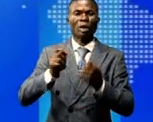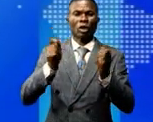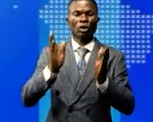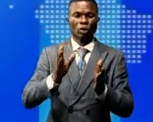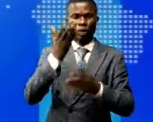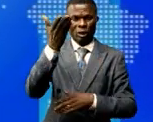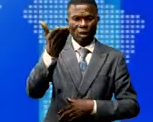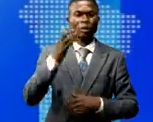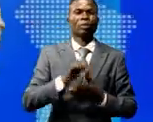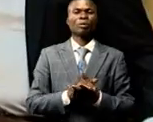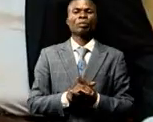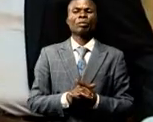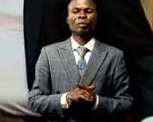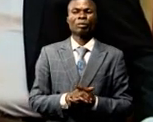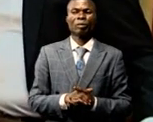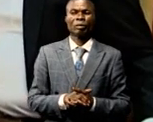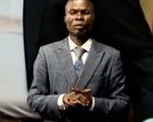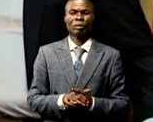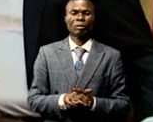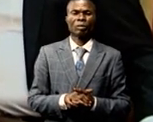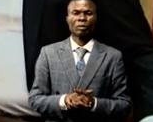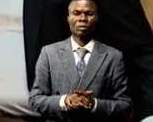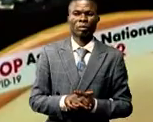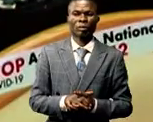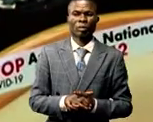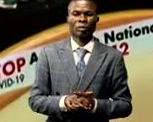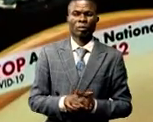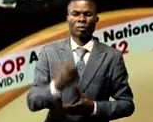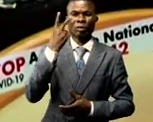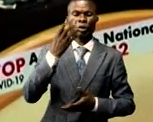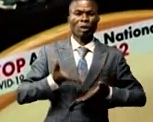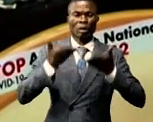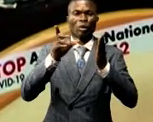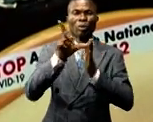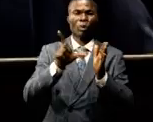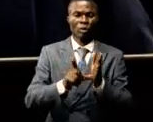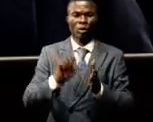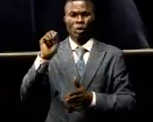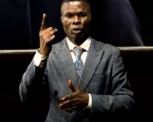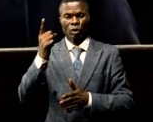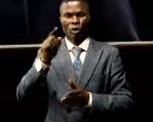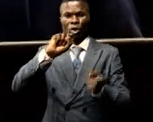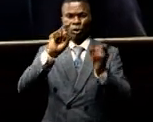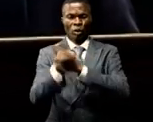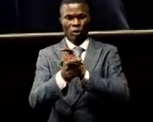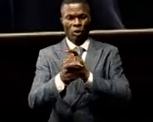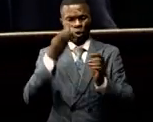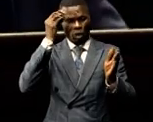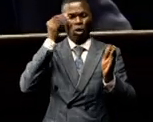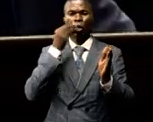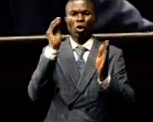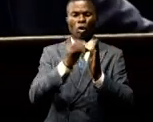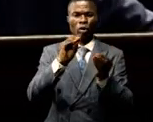Baudot. Le débat général sur les deux propositions de loi, l'une sur la modification de l'ordonnance loi